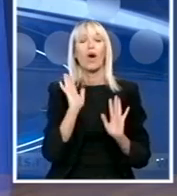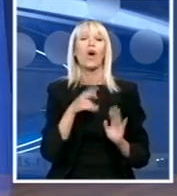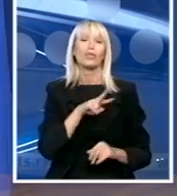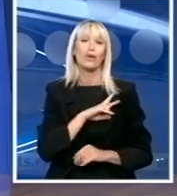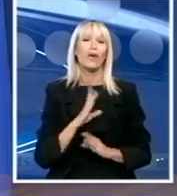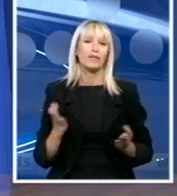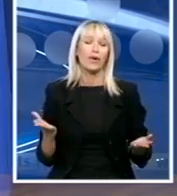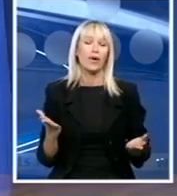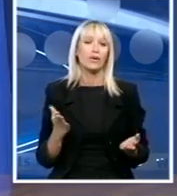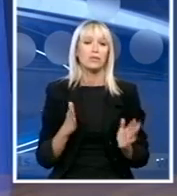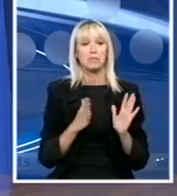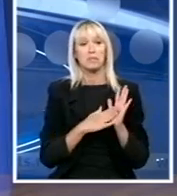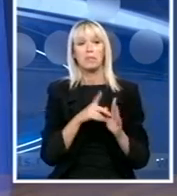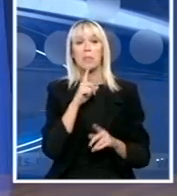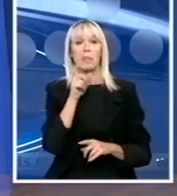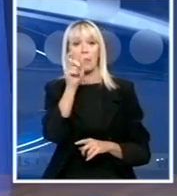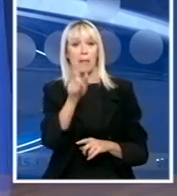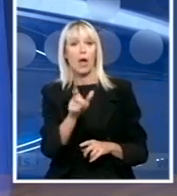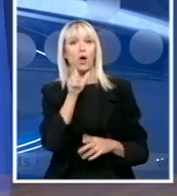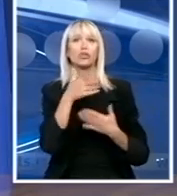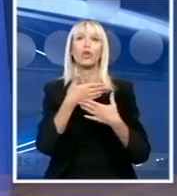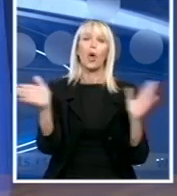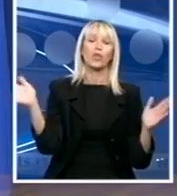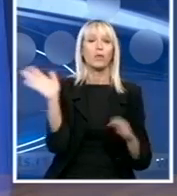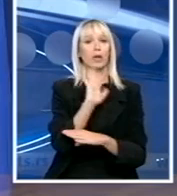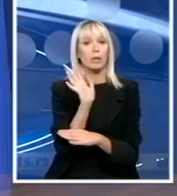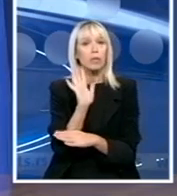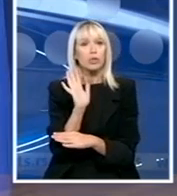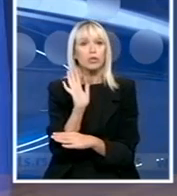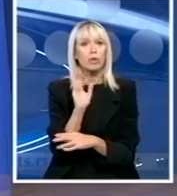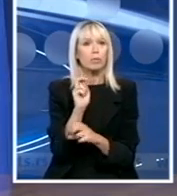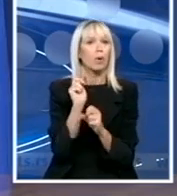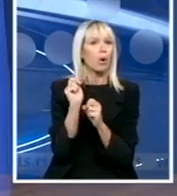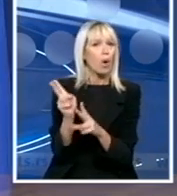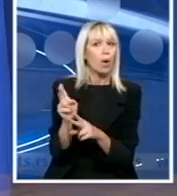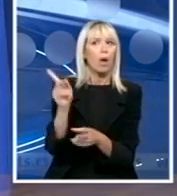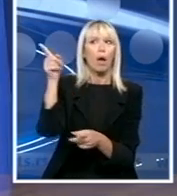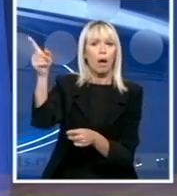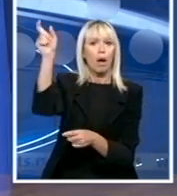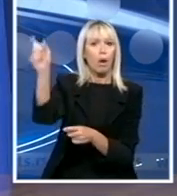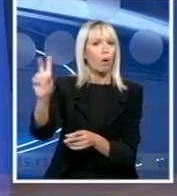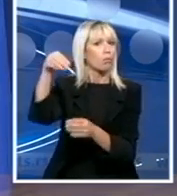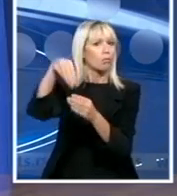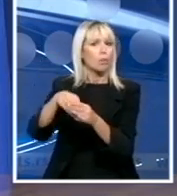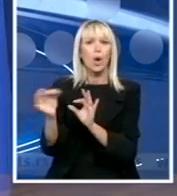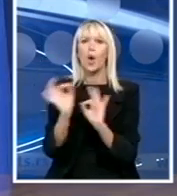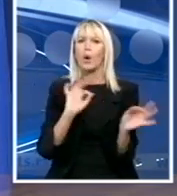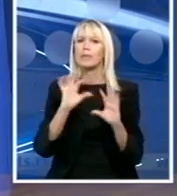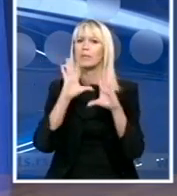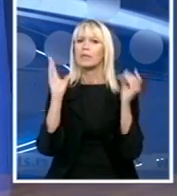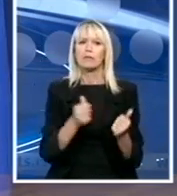Ako neko hoće da radi bioskop, jel? Onda jednostavno mora da obezbedi sve to da to